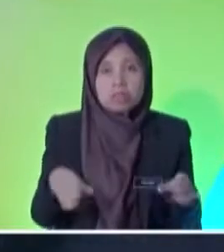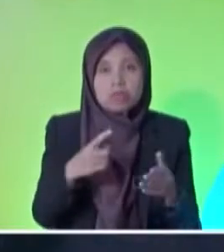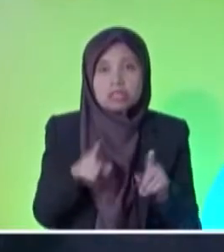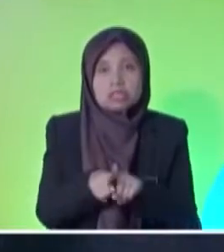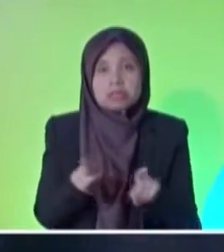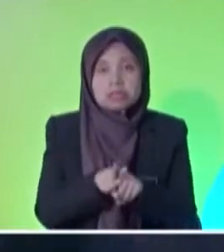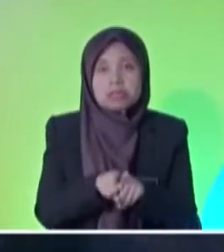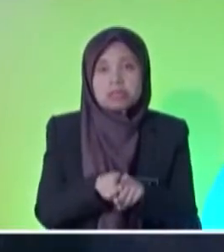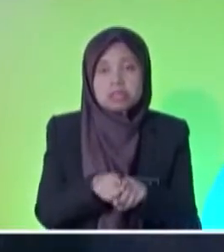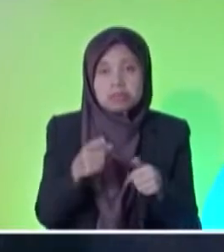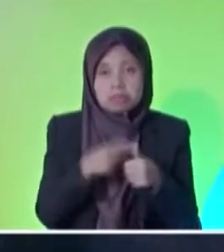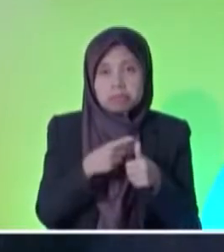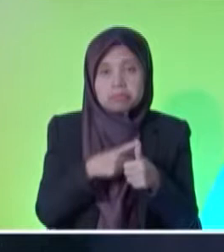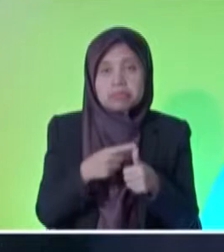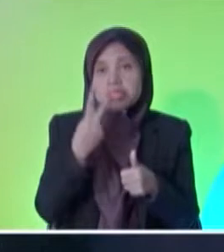awal